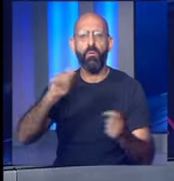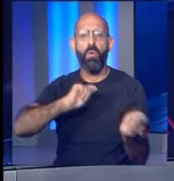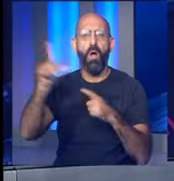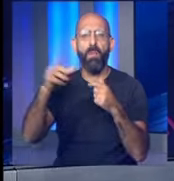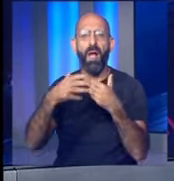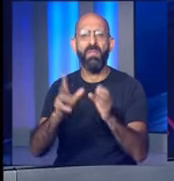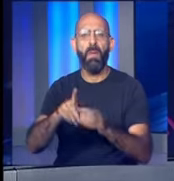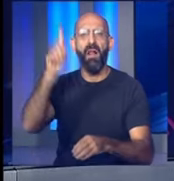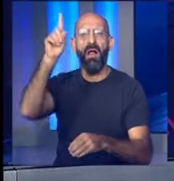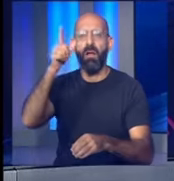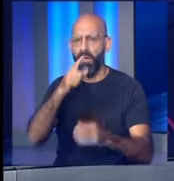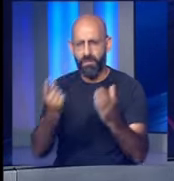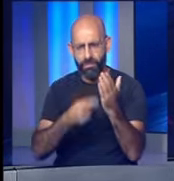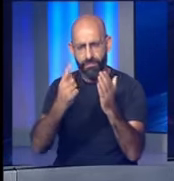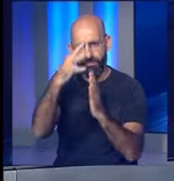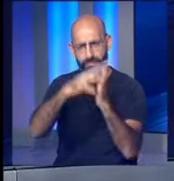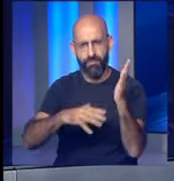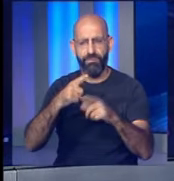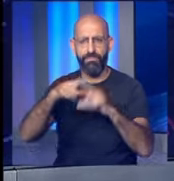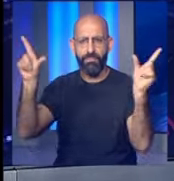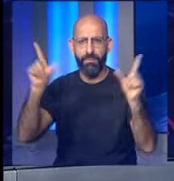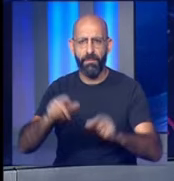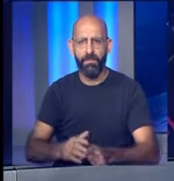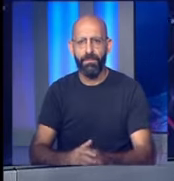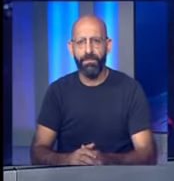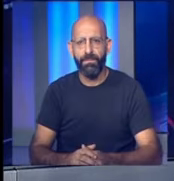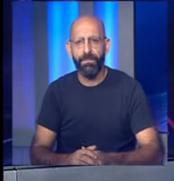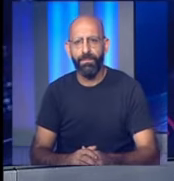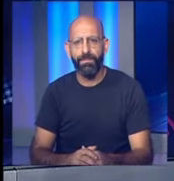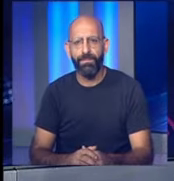عمليات المقاومة في التقرير الآتي: